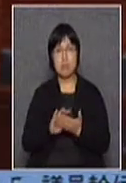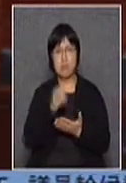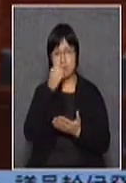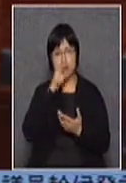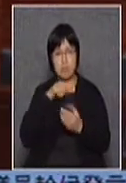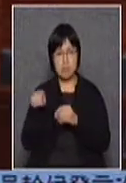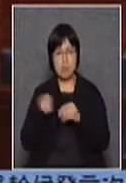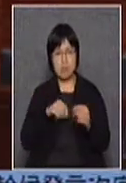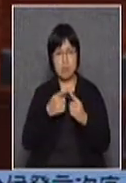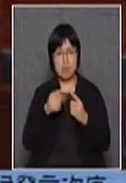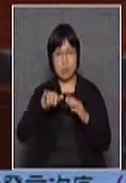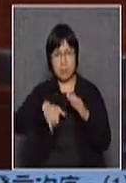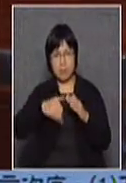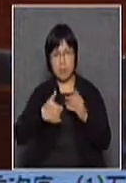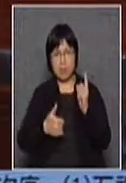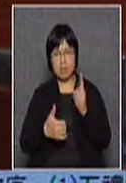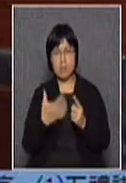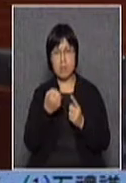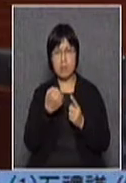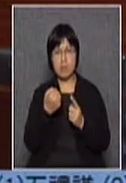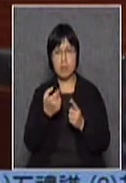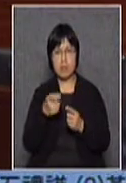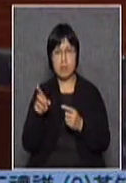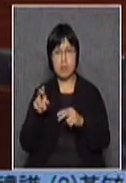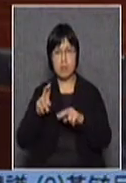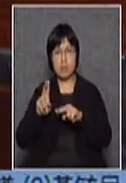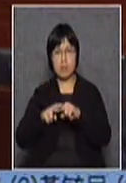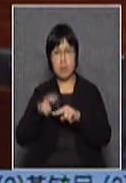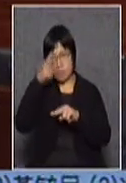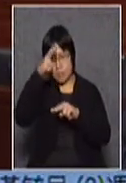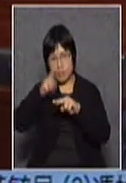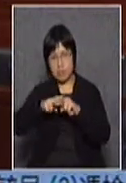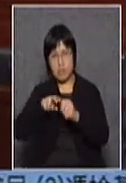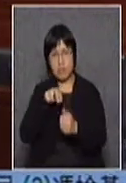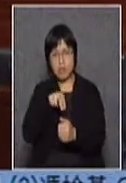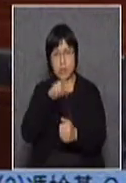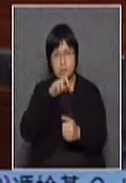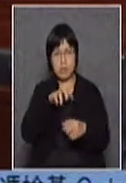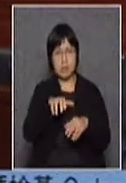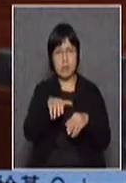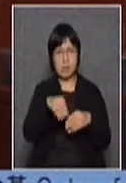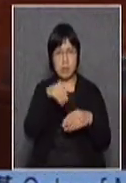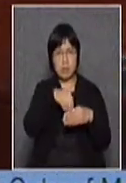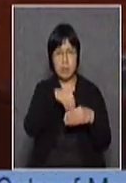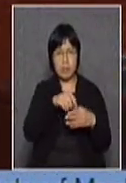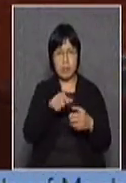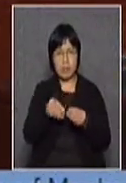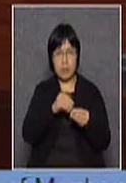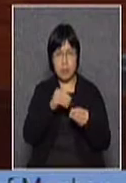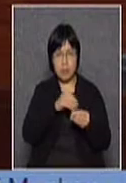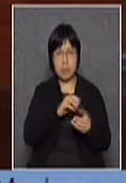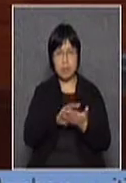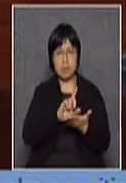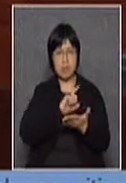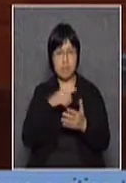民嘅入口咧，每日嗰150個咧，就俾呢個共產黨操控曬咧，愛嚟種票啊！即係愛嚟呢一個嘅佢哋自己啲